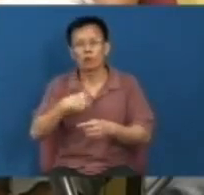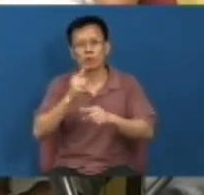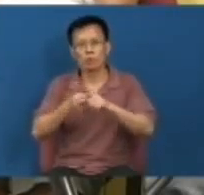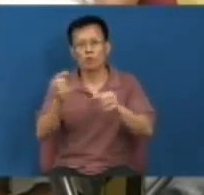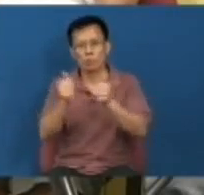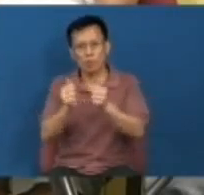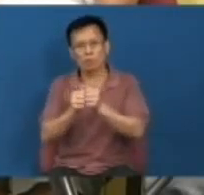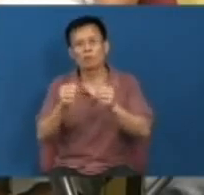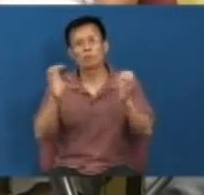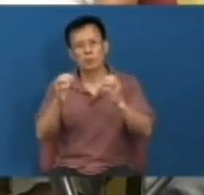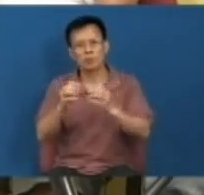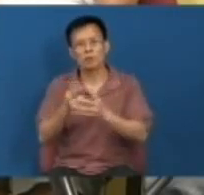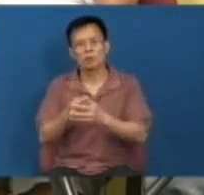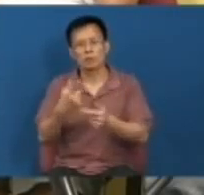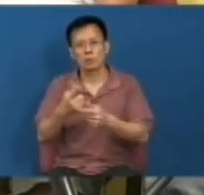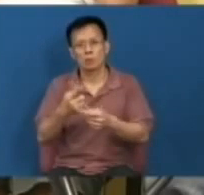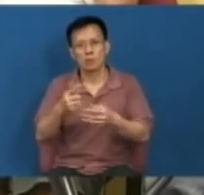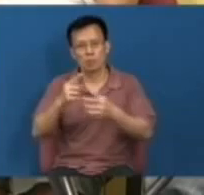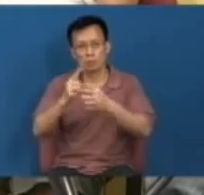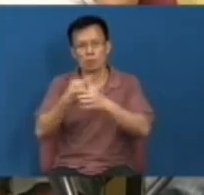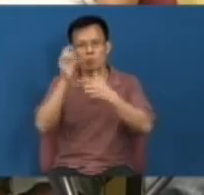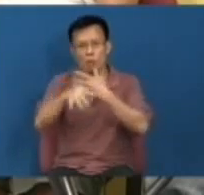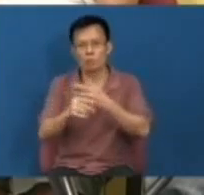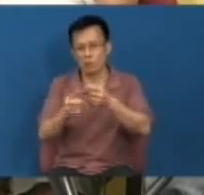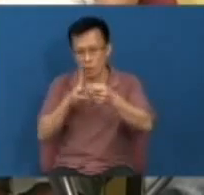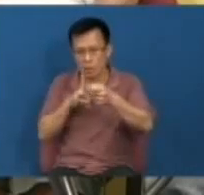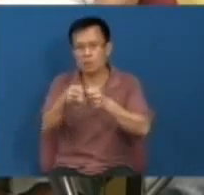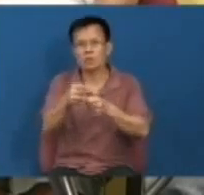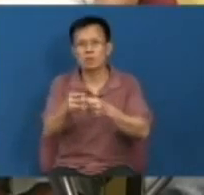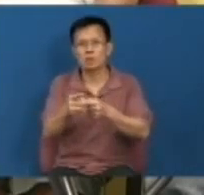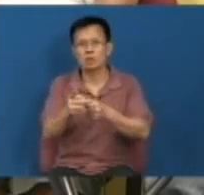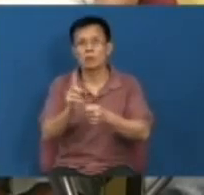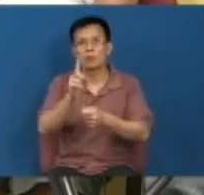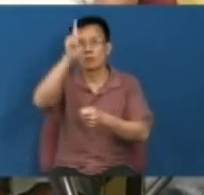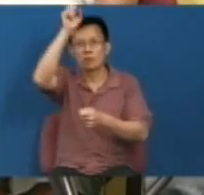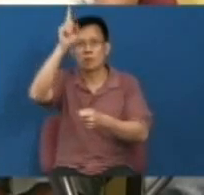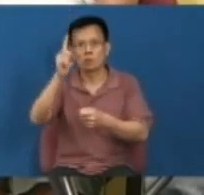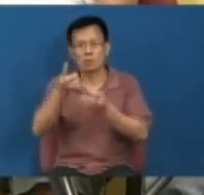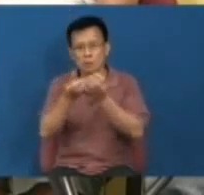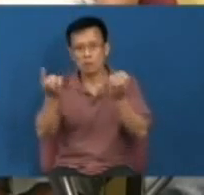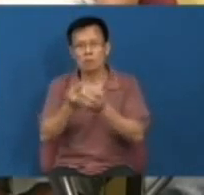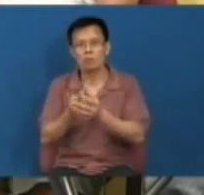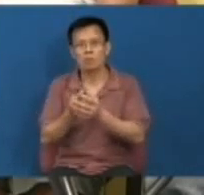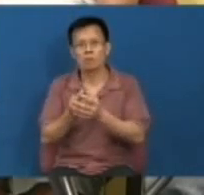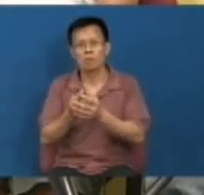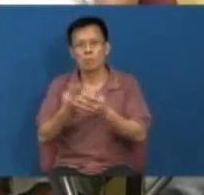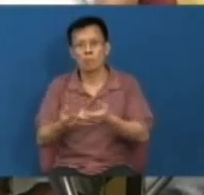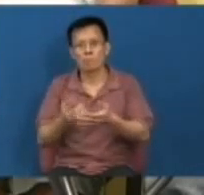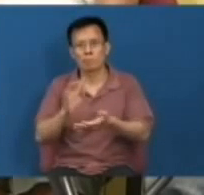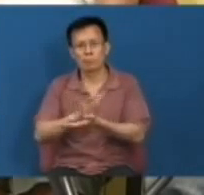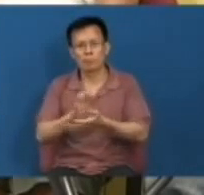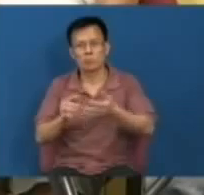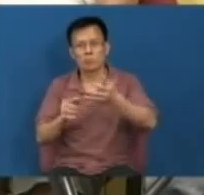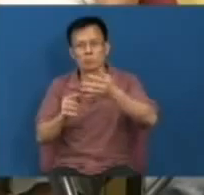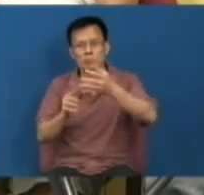耐一個月後，跟住剪咗我個天線，咁就嚇到我女手驚，跟住咧再大約係今年3月到啦，唔